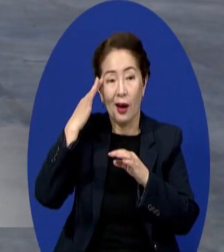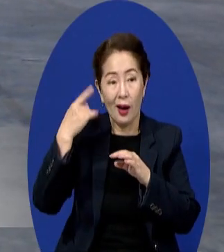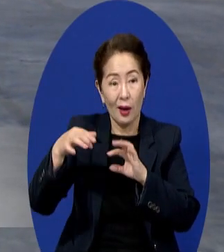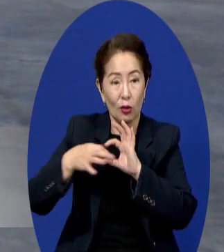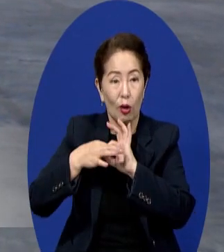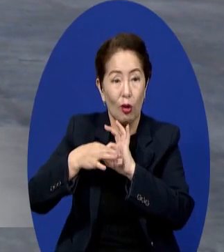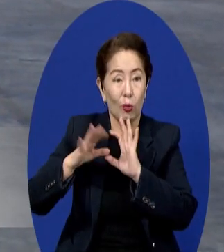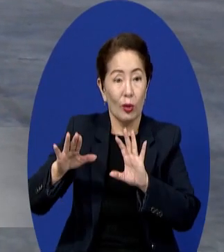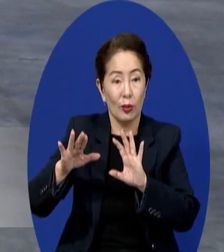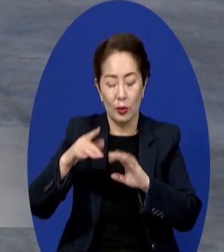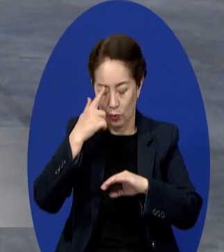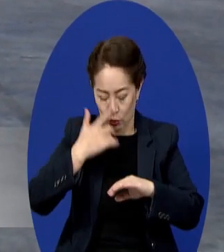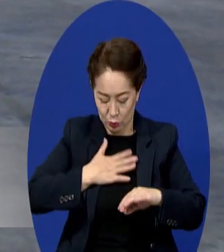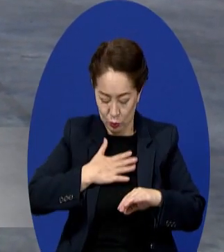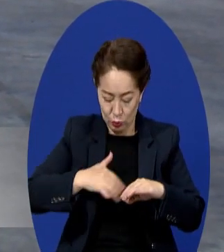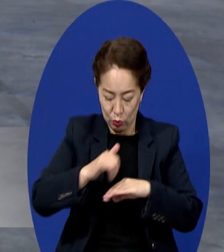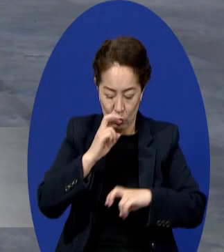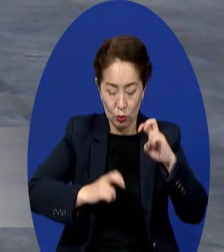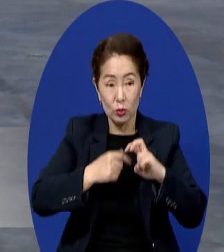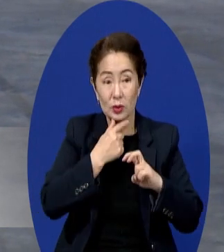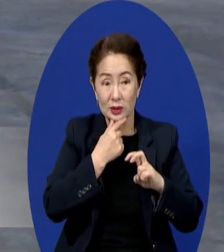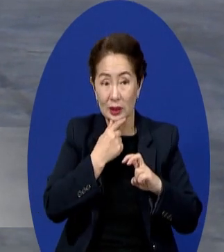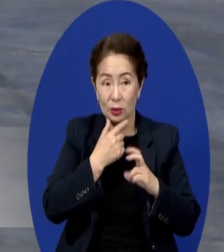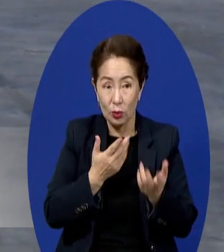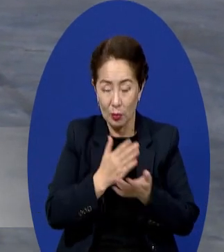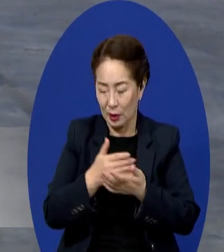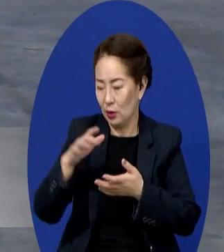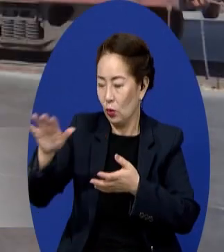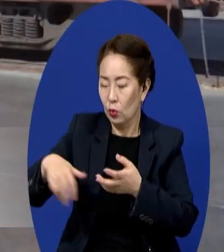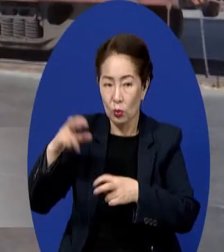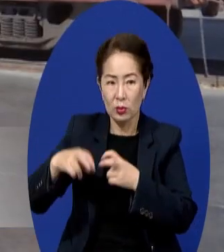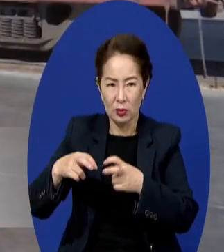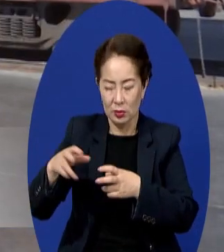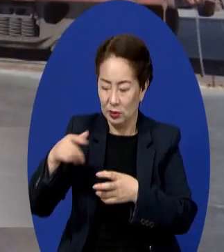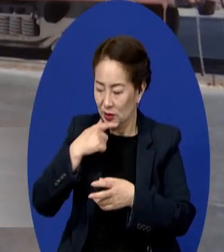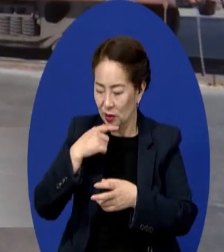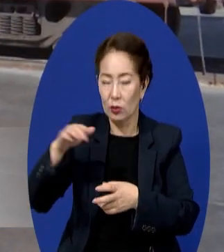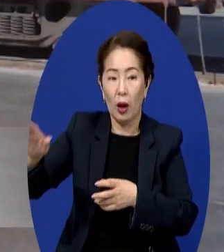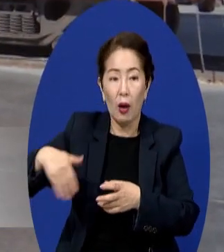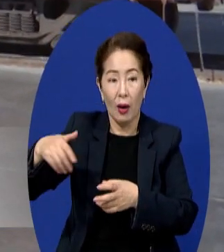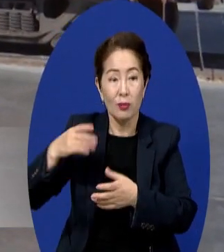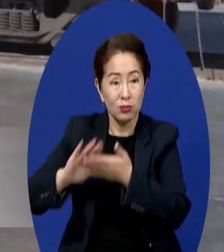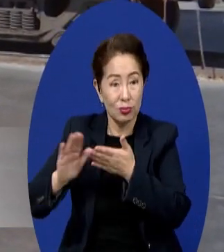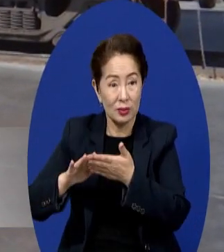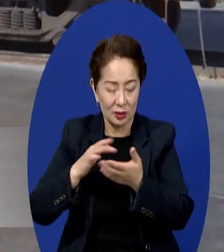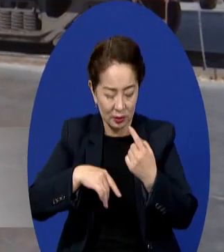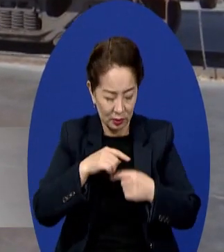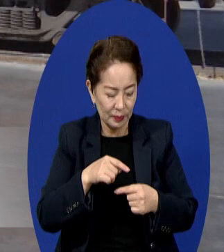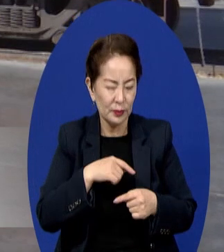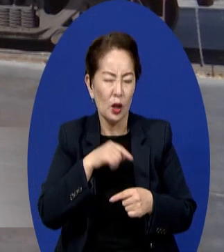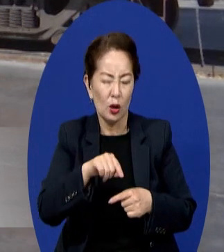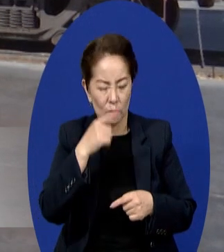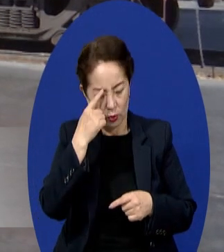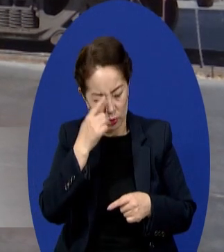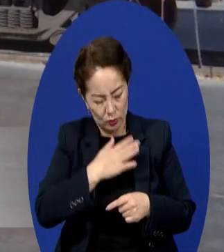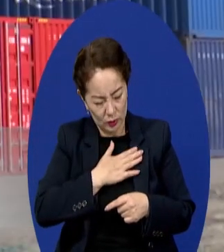Нэг осондоо монголчууд үйлдвэрлэдэггүй зөвхөн хэрэглэгч улс болсон нь ковидын цар тахлын үед илүү тод харагдаж эхлээд байна. Тиймээс үйлдвэрлэх сул